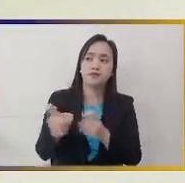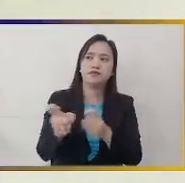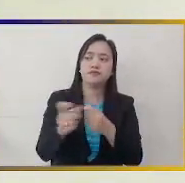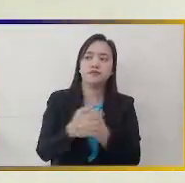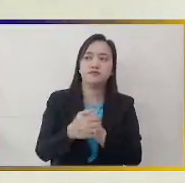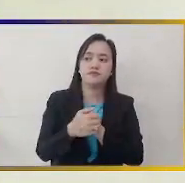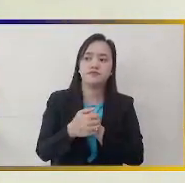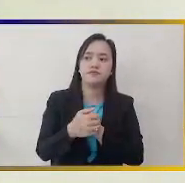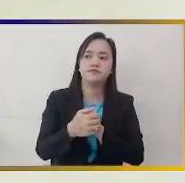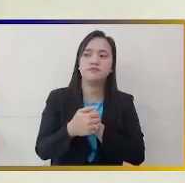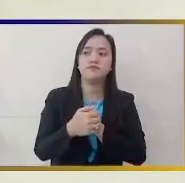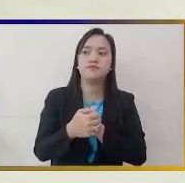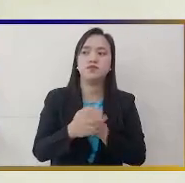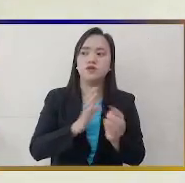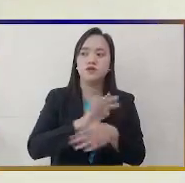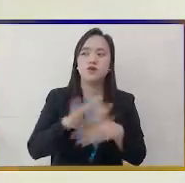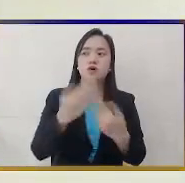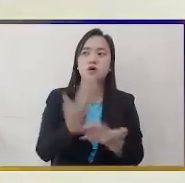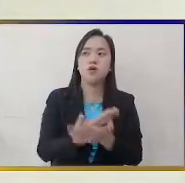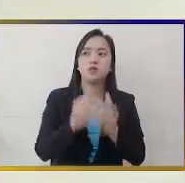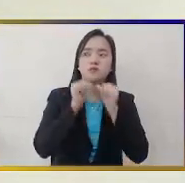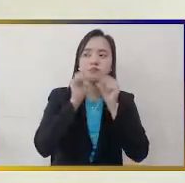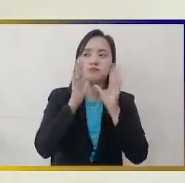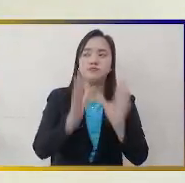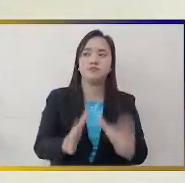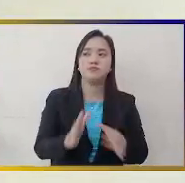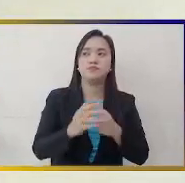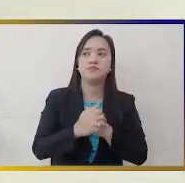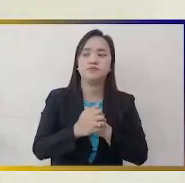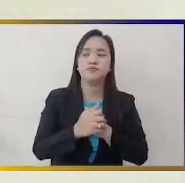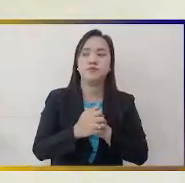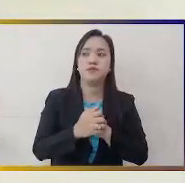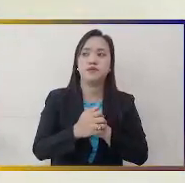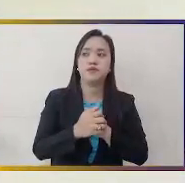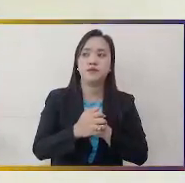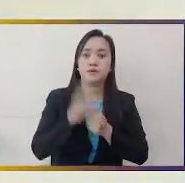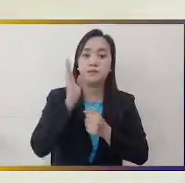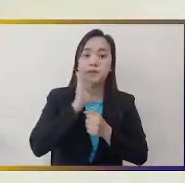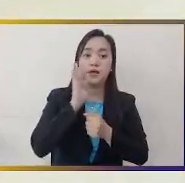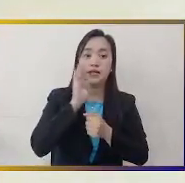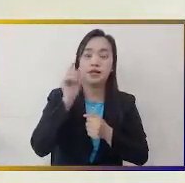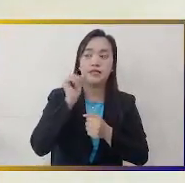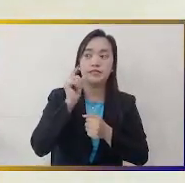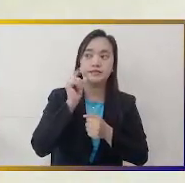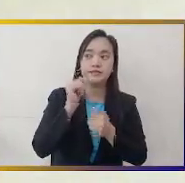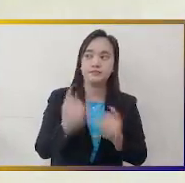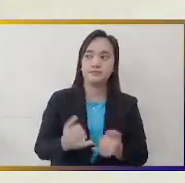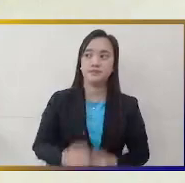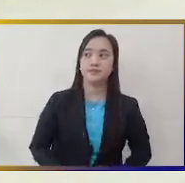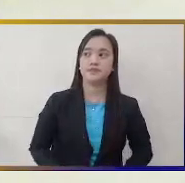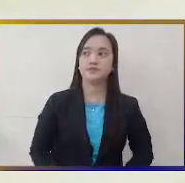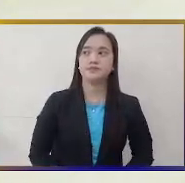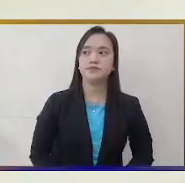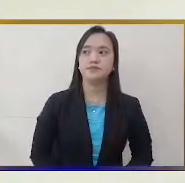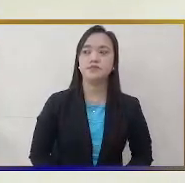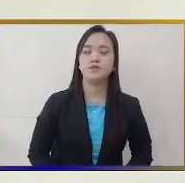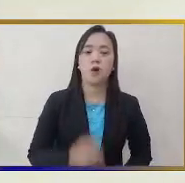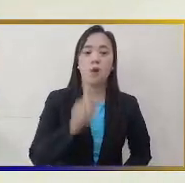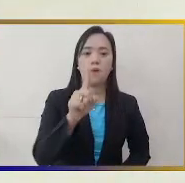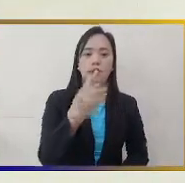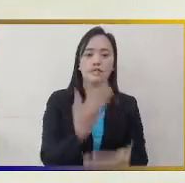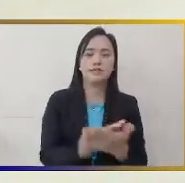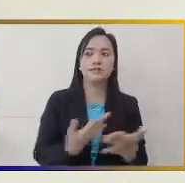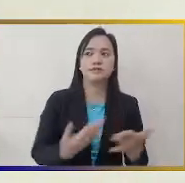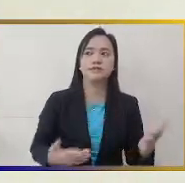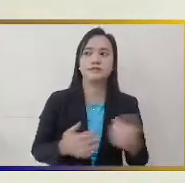lahat lahat ng pagpapala ay at saka mga kapatid ito m ito ang ah pinakamaganda rito